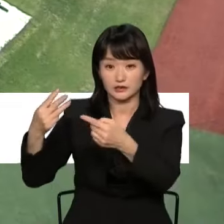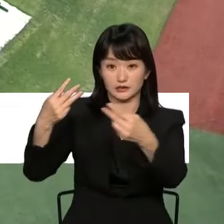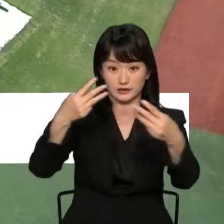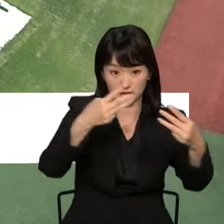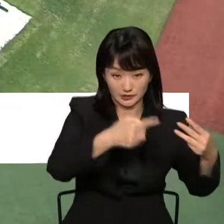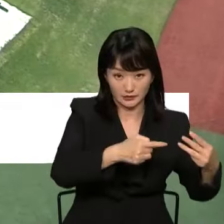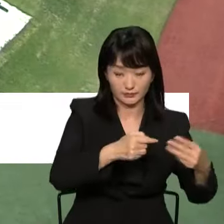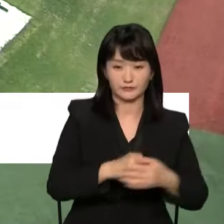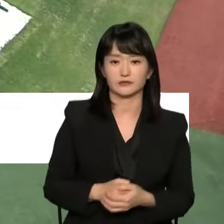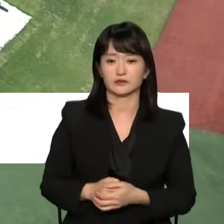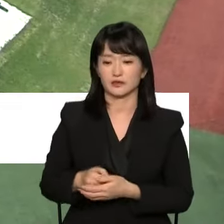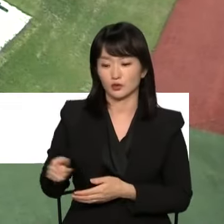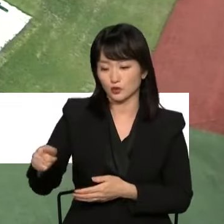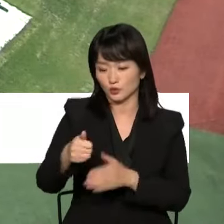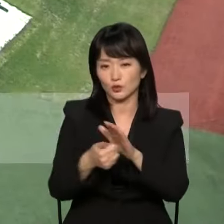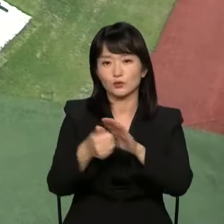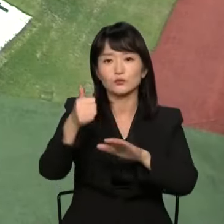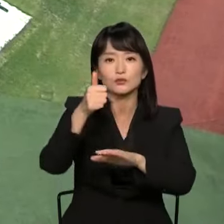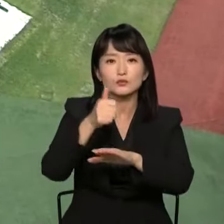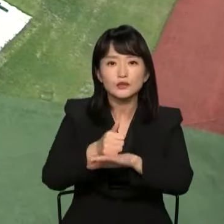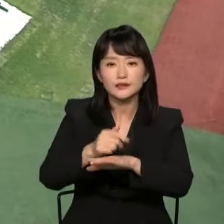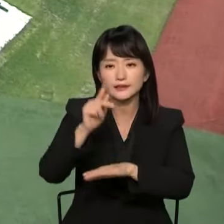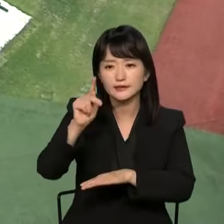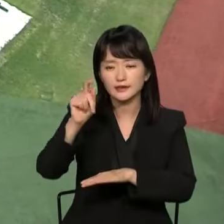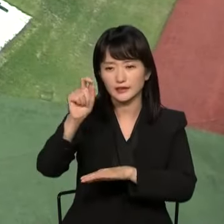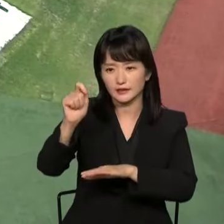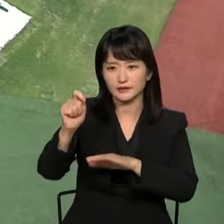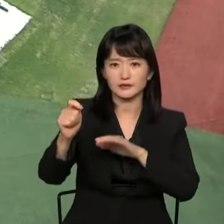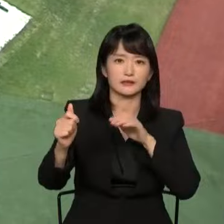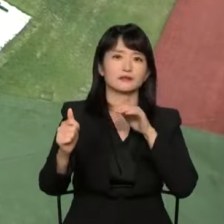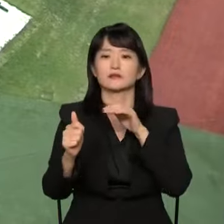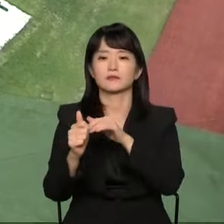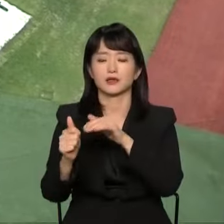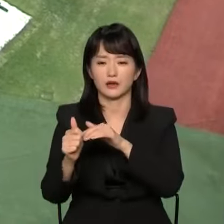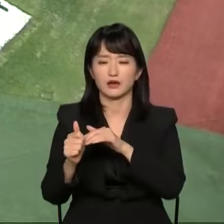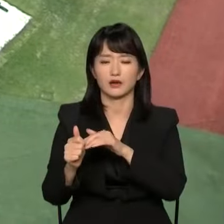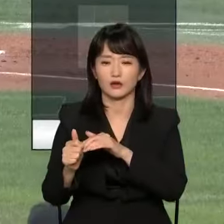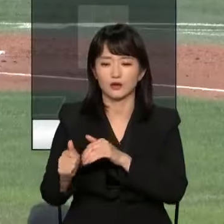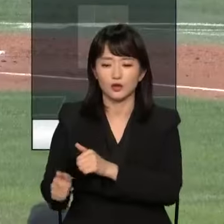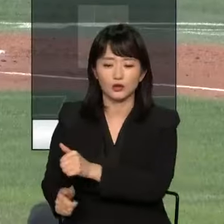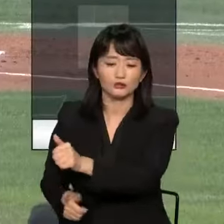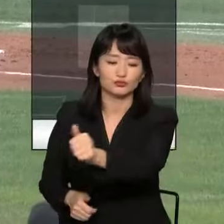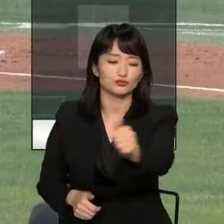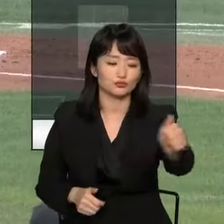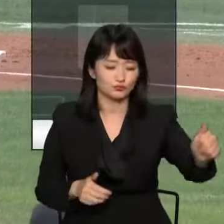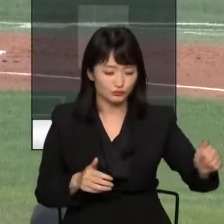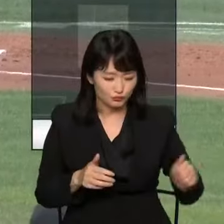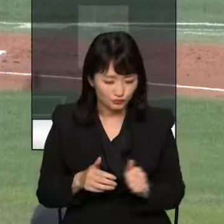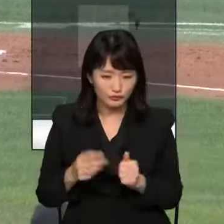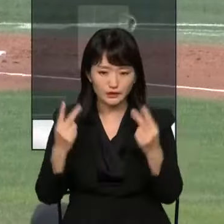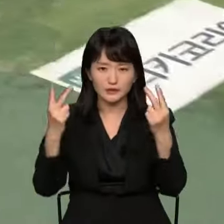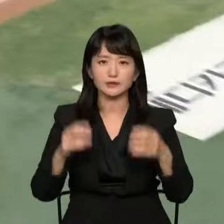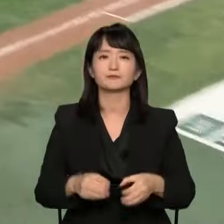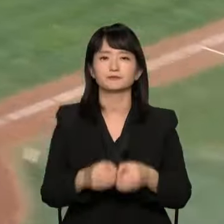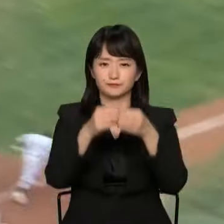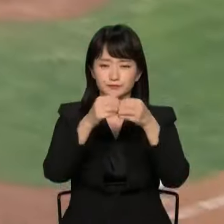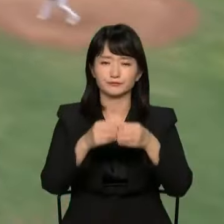이중 도루까지 성공하며 KT의 허를 찌르더니 연이어 주자를 홈으로 불러들이며 경기를 원점으로